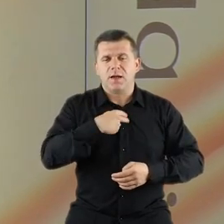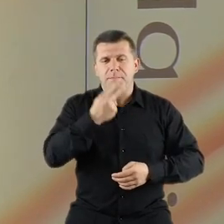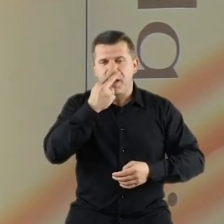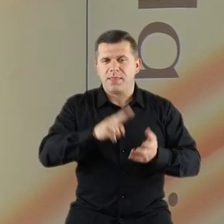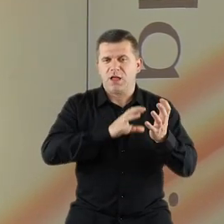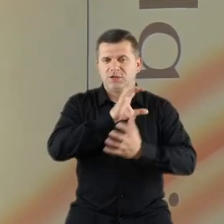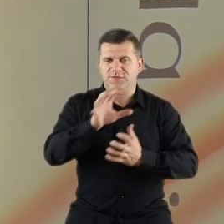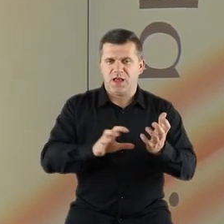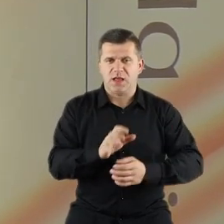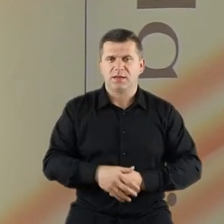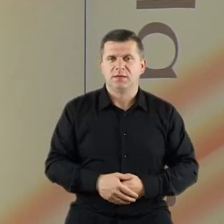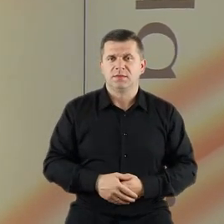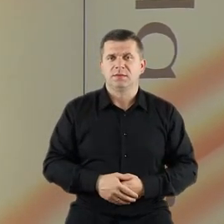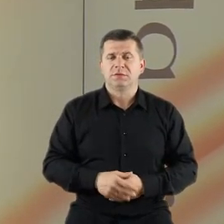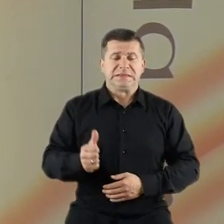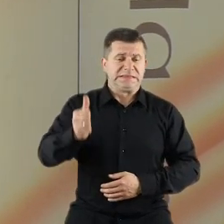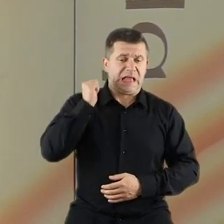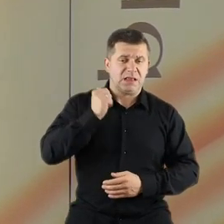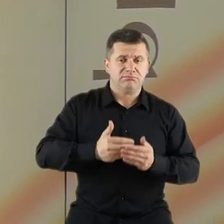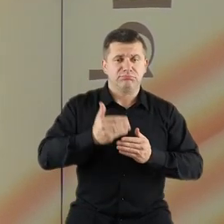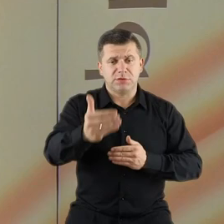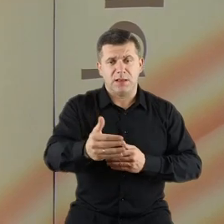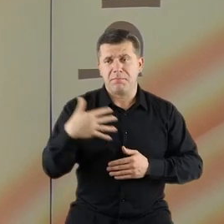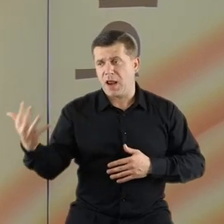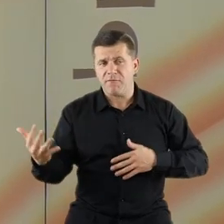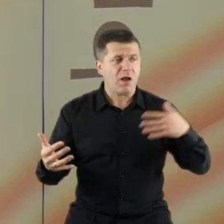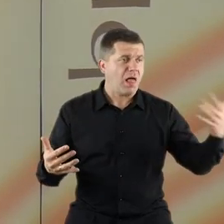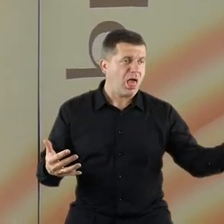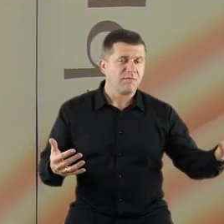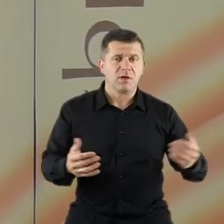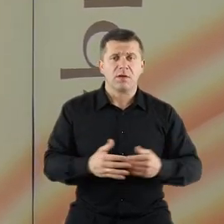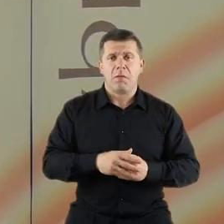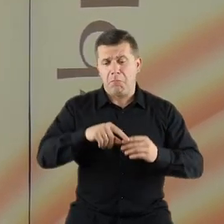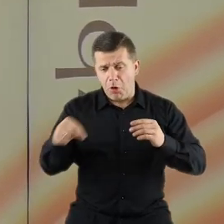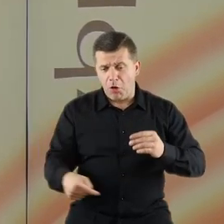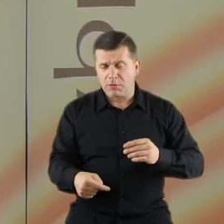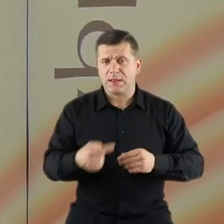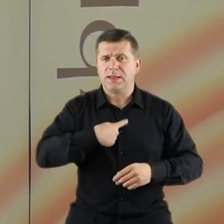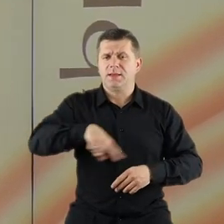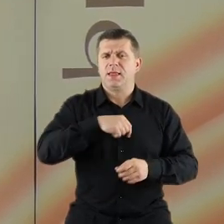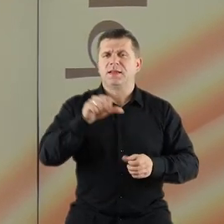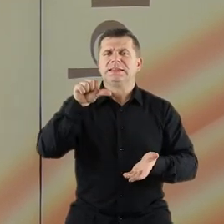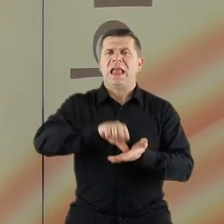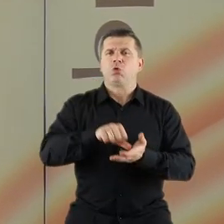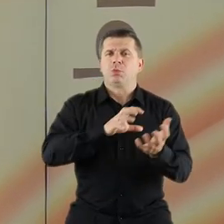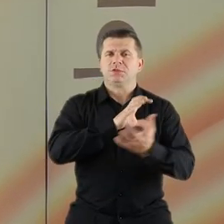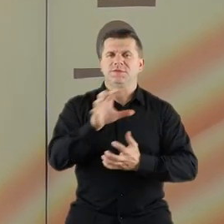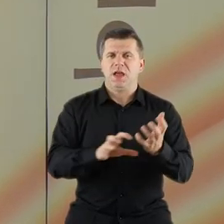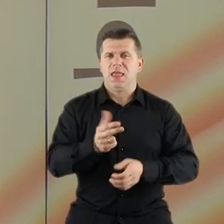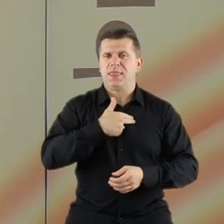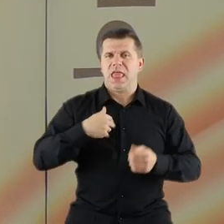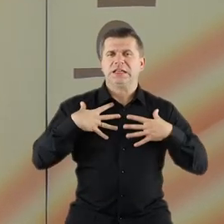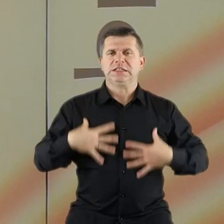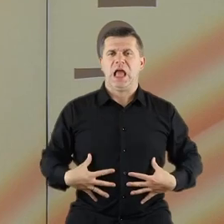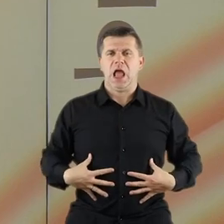który patrzymy na świat coś jest za nami przed nami po prawej stronie po lewej stronie pod nami my jesteśmy w centrum świata